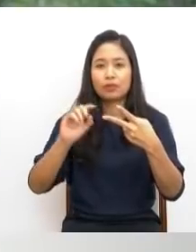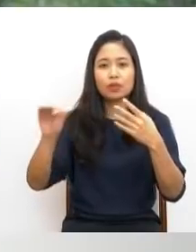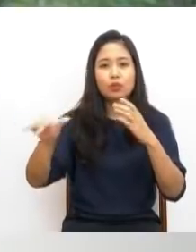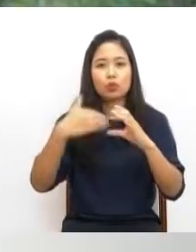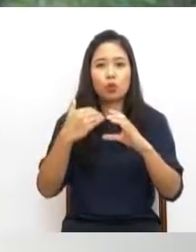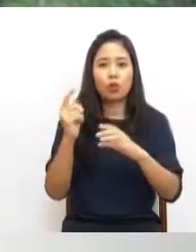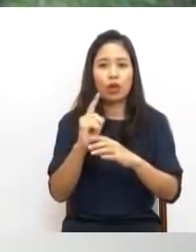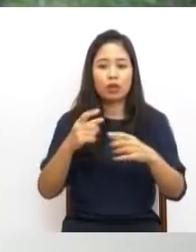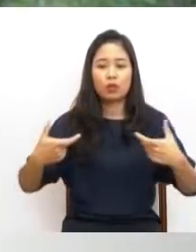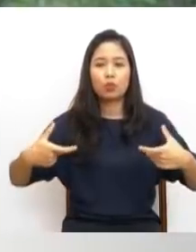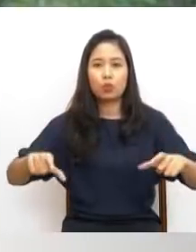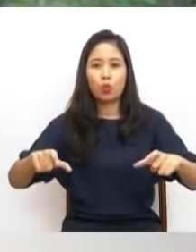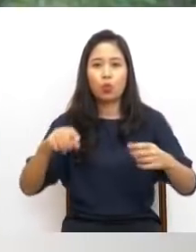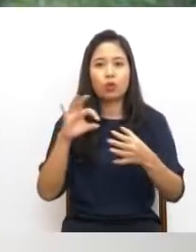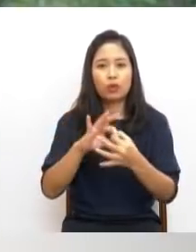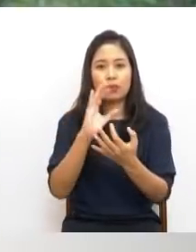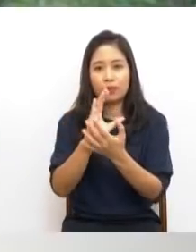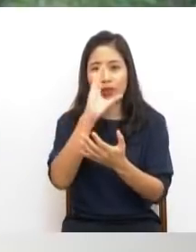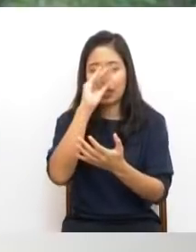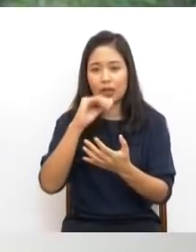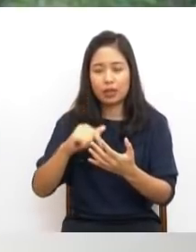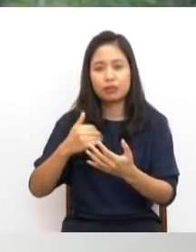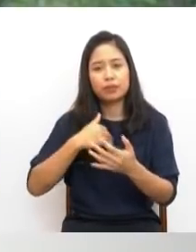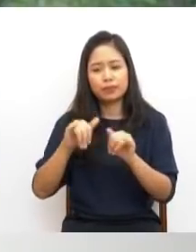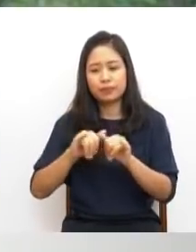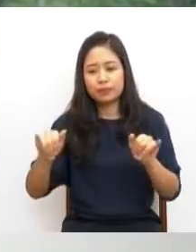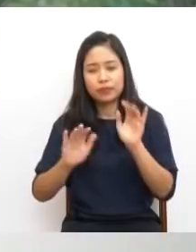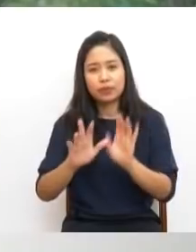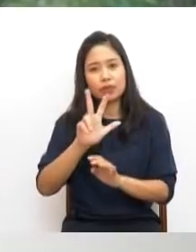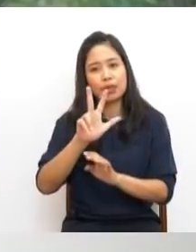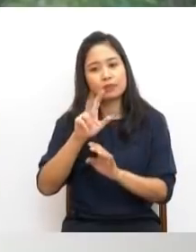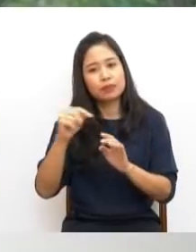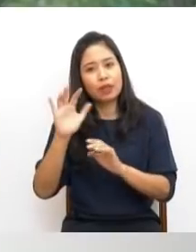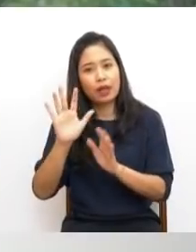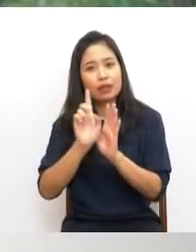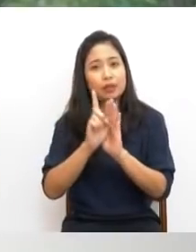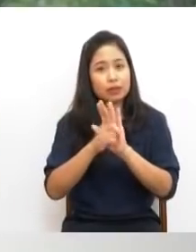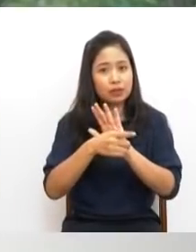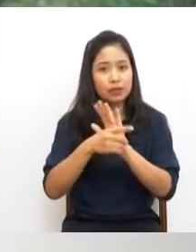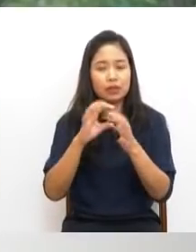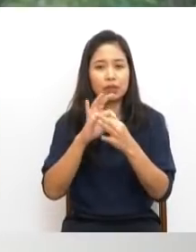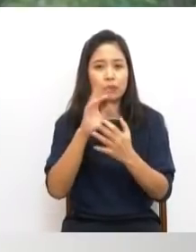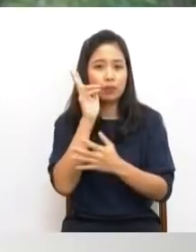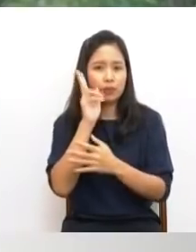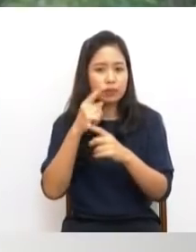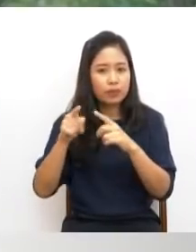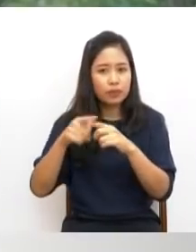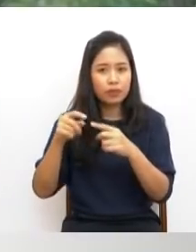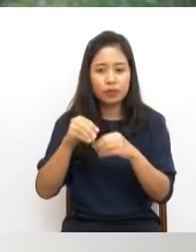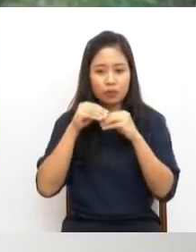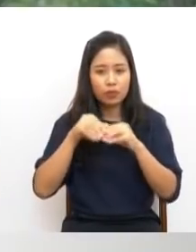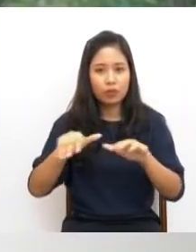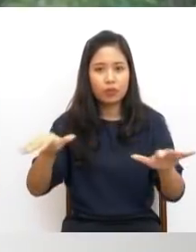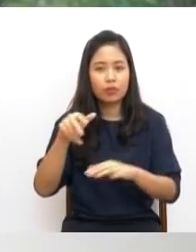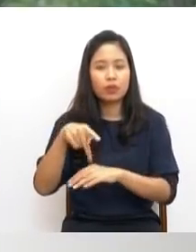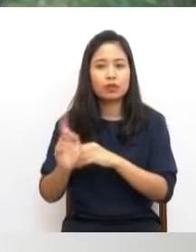ปที่เกี่ยวข้องกับการศึกษานะคะซึ่งจะมีความยาว 3-5 นาทีค่ะเพื่อคัดเลือกแล้วก็ออกอากาศในรายการผู้เช้าข่าวส